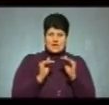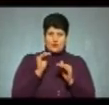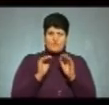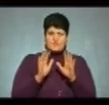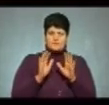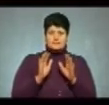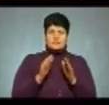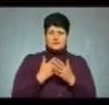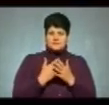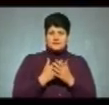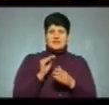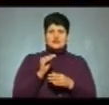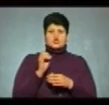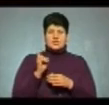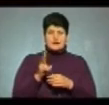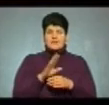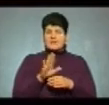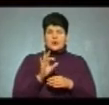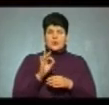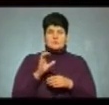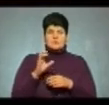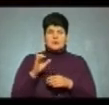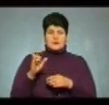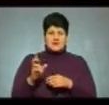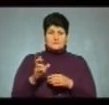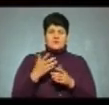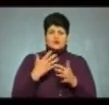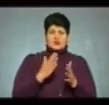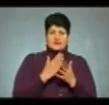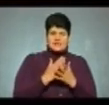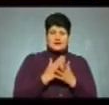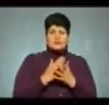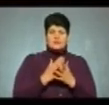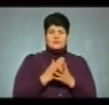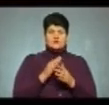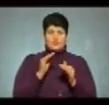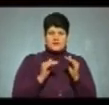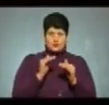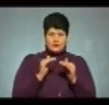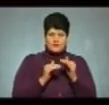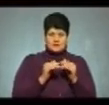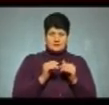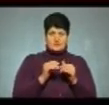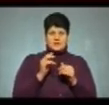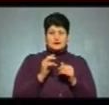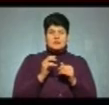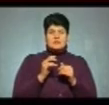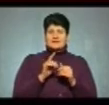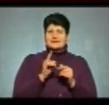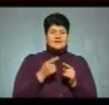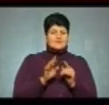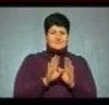Там, де є ЖЕКи, а не ОСББ, і, в принципі, вже є такий прецедент, що відрегулювали. Це ви кажете 16, так? Що вони ні,